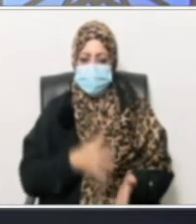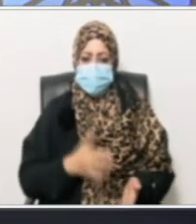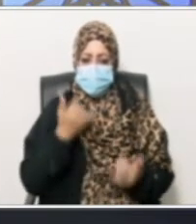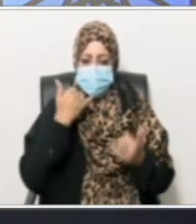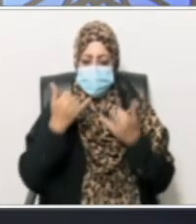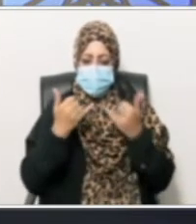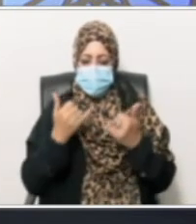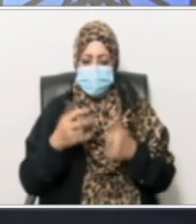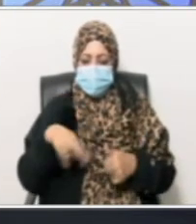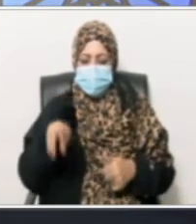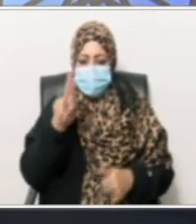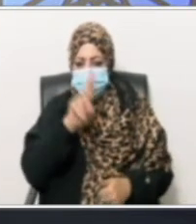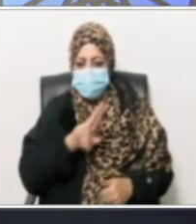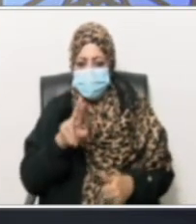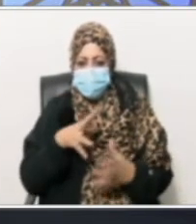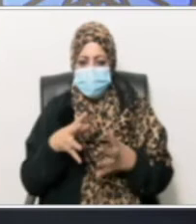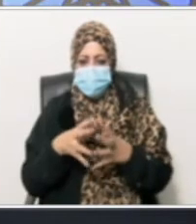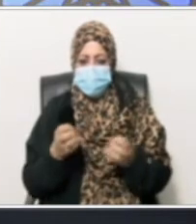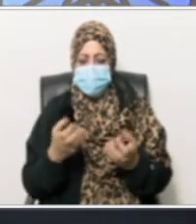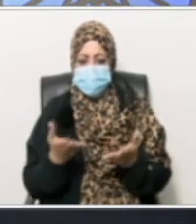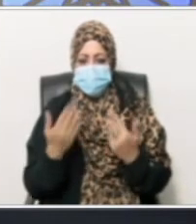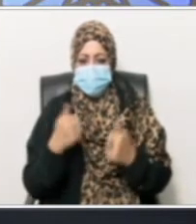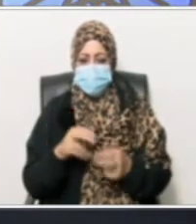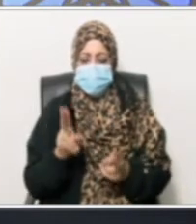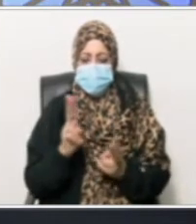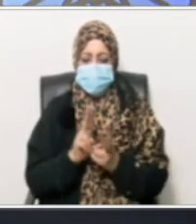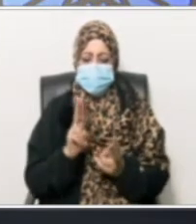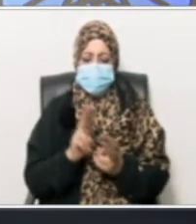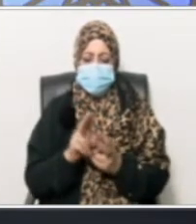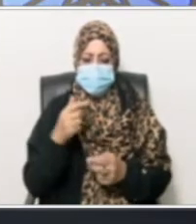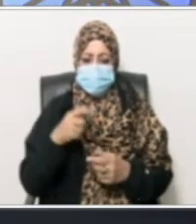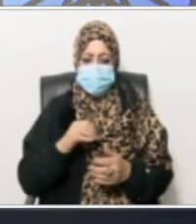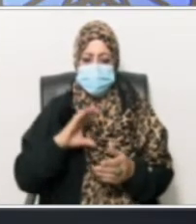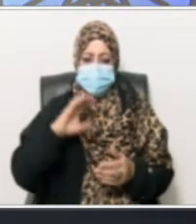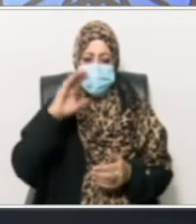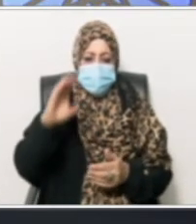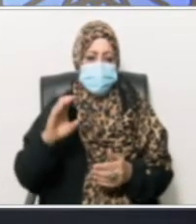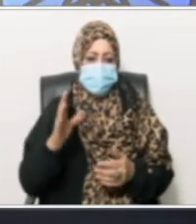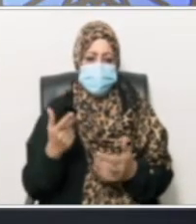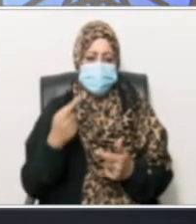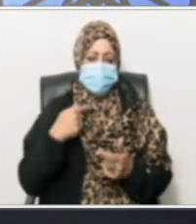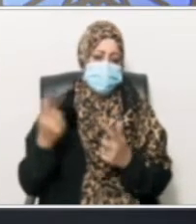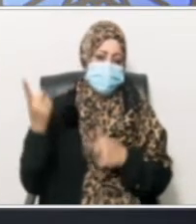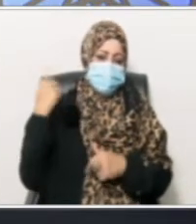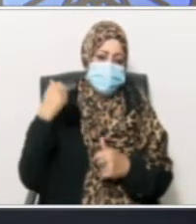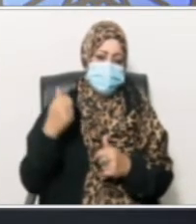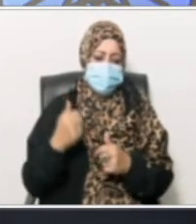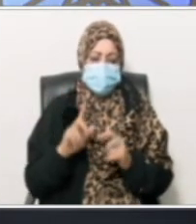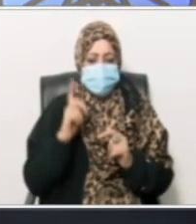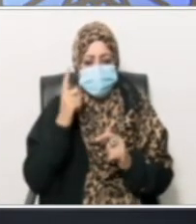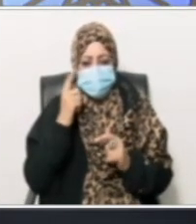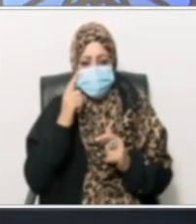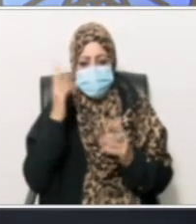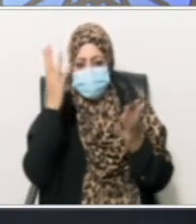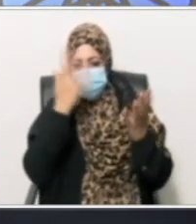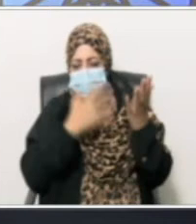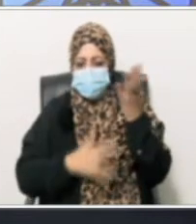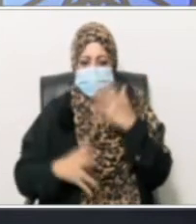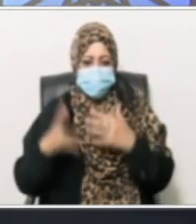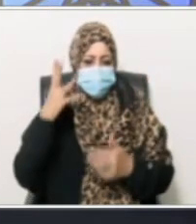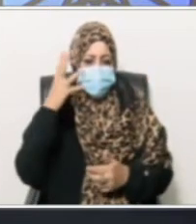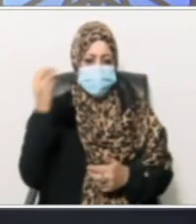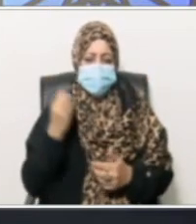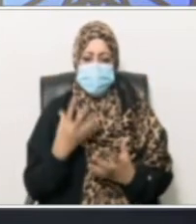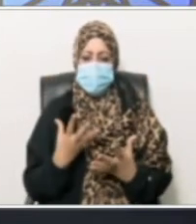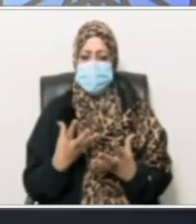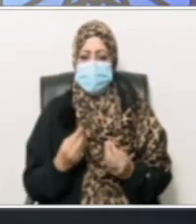ما زوبتنيش عليه. سامحني معليش، ممكن كون نسيت أنا والله، انشغلت ببعض الأسئلة الأخرى. الله يسامحك، الله يسامحك يا سي